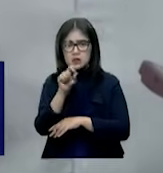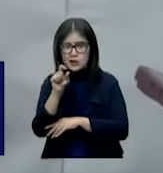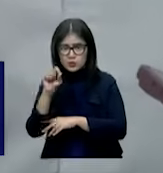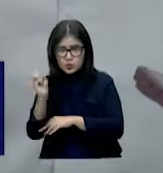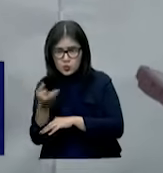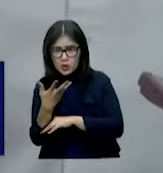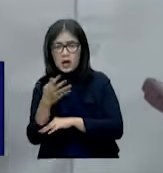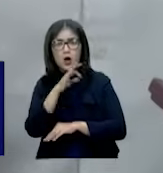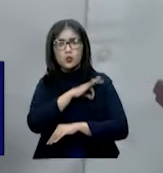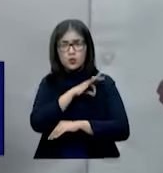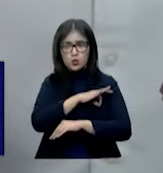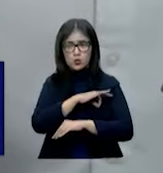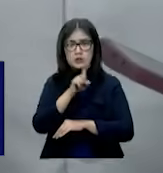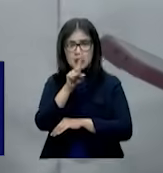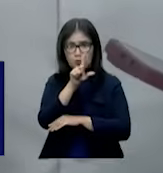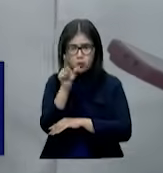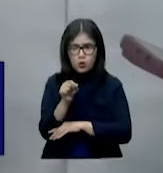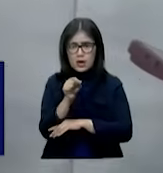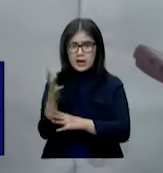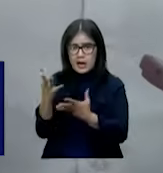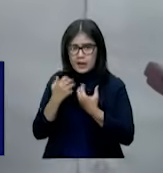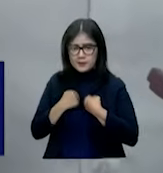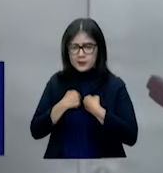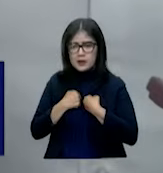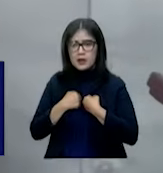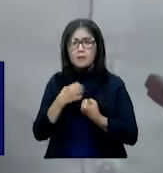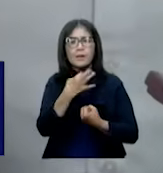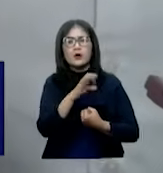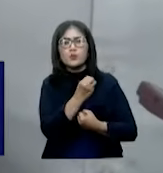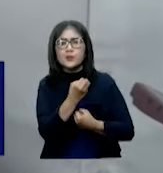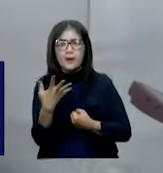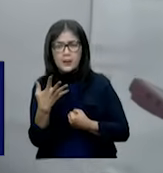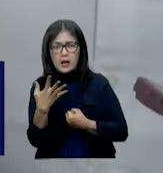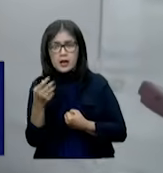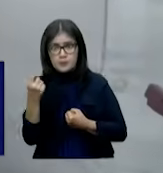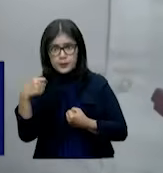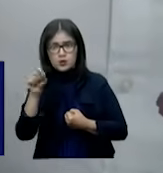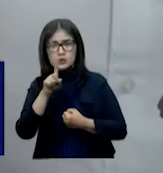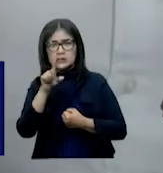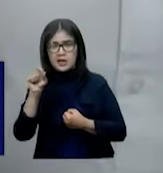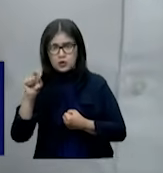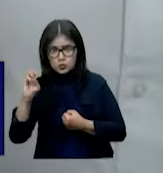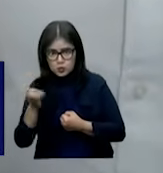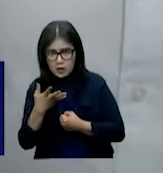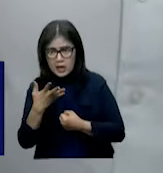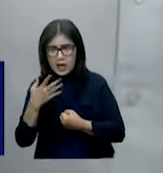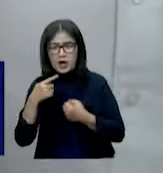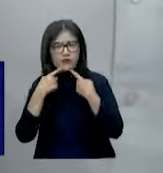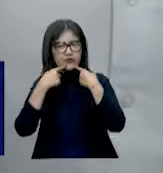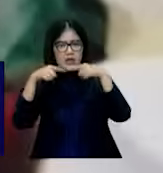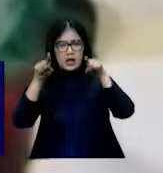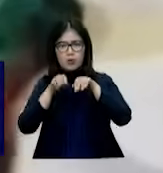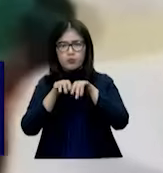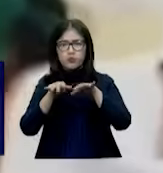bulannya mendapatkan perolehan 100. Yang tertinggi yang terbaru ini kan ya? Iya, betul. Berarti yang tertinggi yang terbaru ini karena memang ini menjadi polemik sehingga banyak orang yang melihat